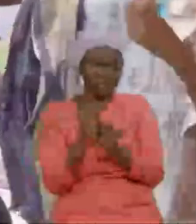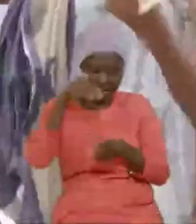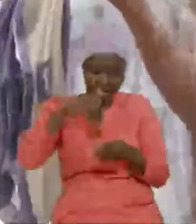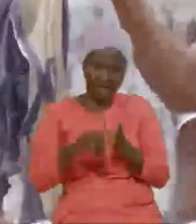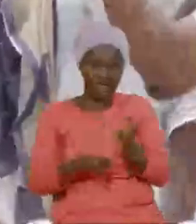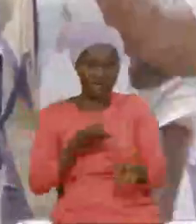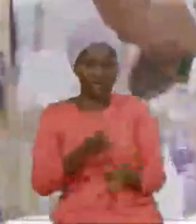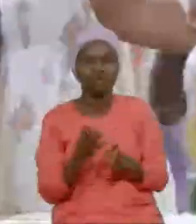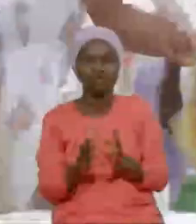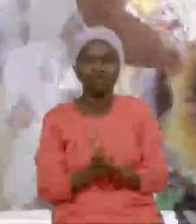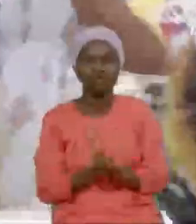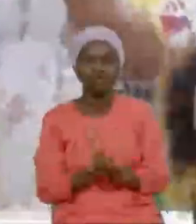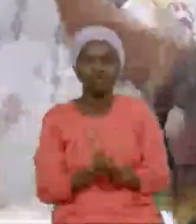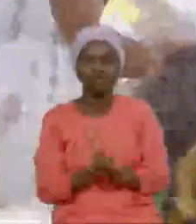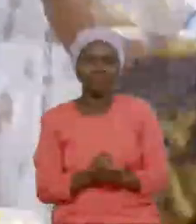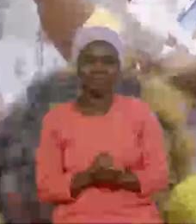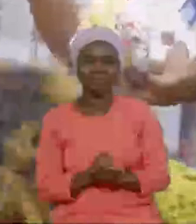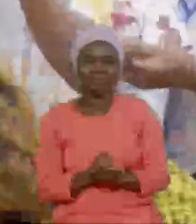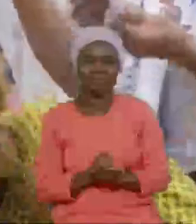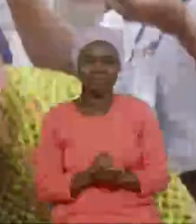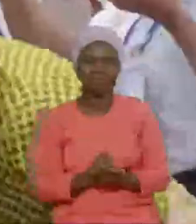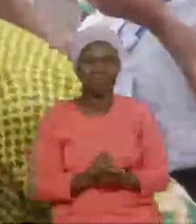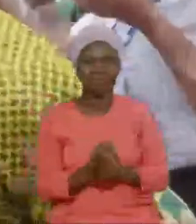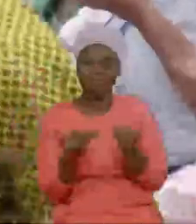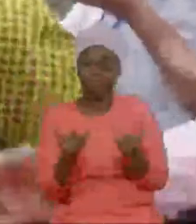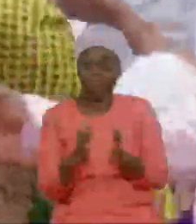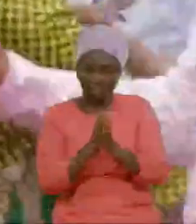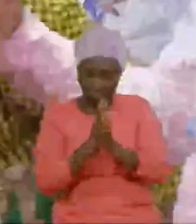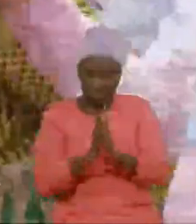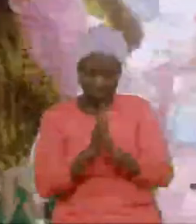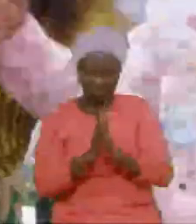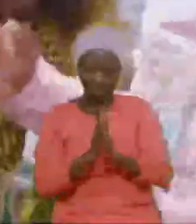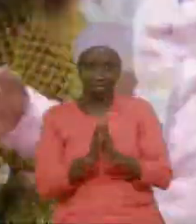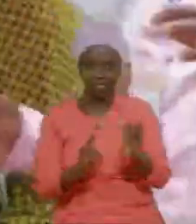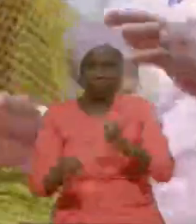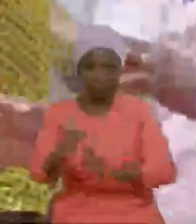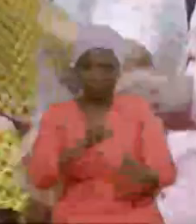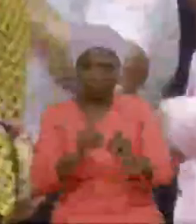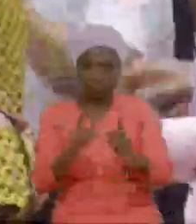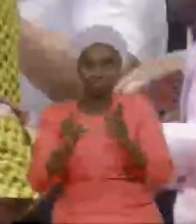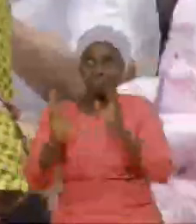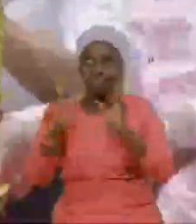Tout le monde aura donc la grâce qu'il faut pour vivre avec objectif pour avoir la gloire de Dieu.